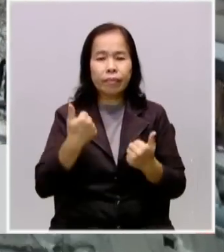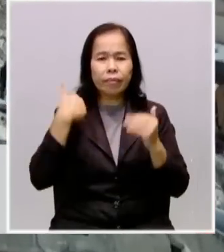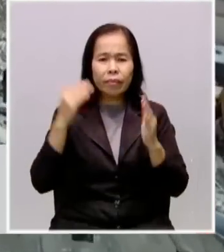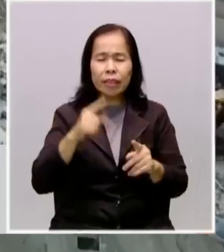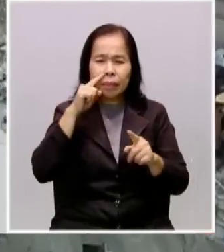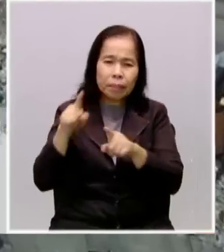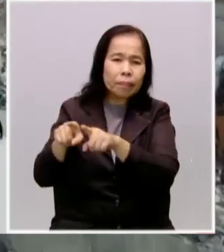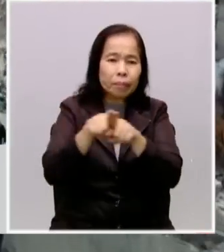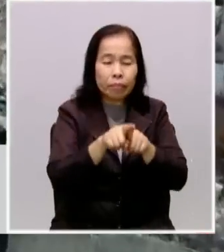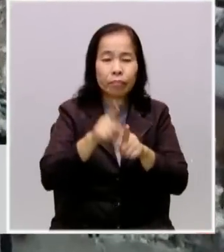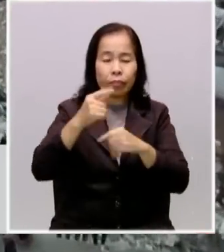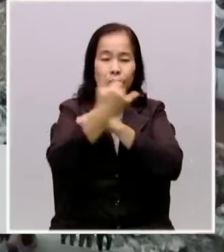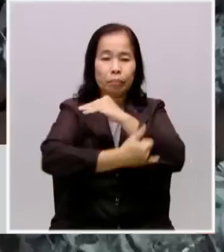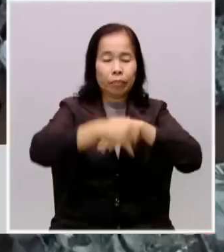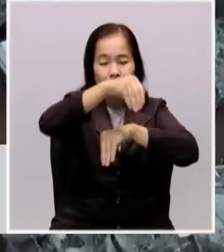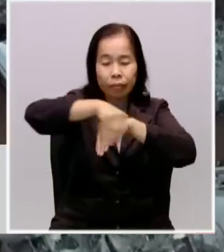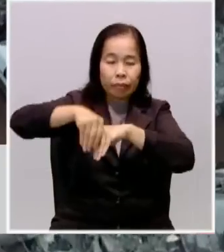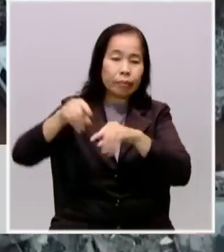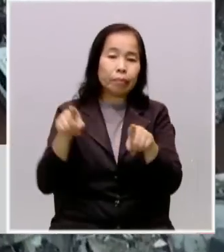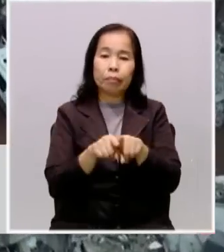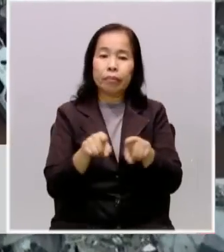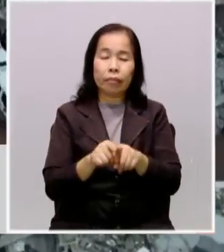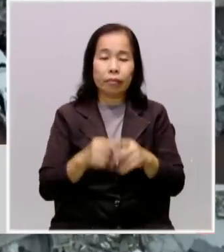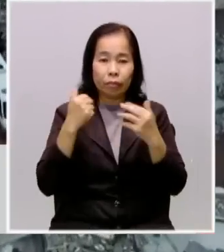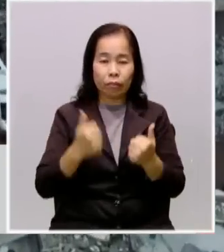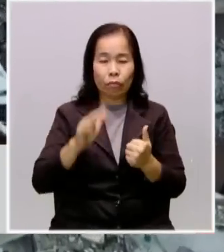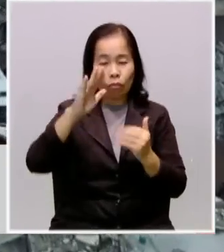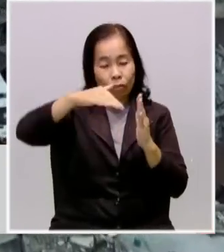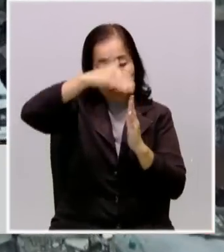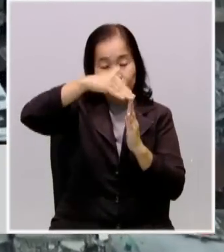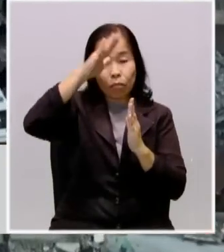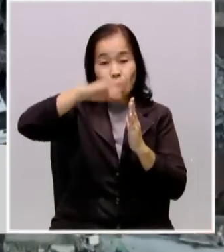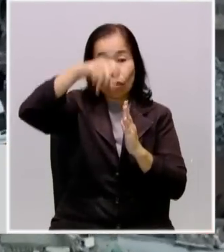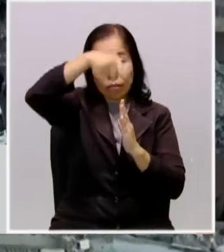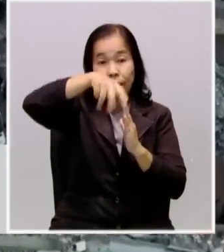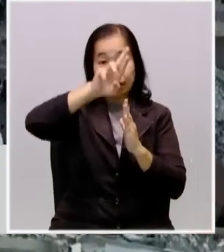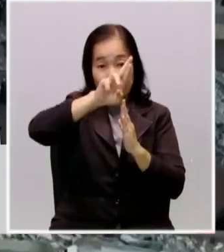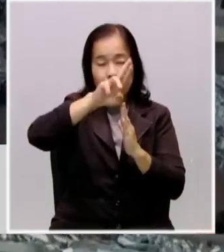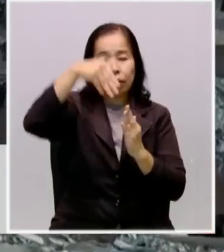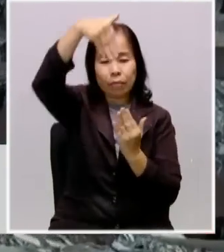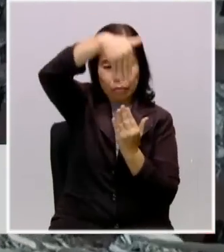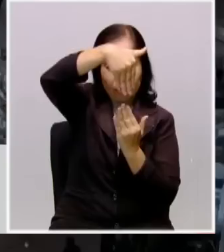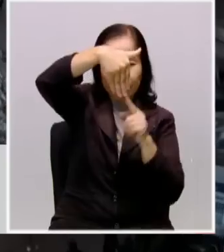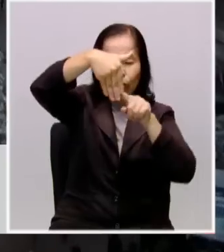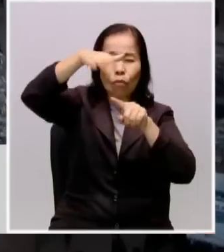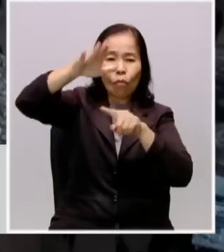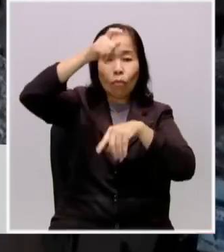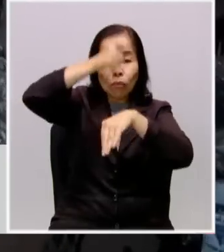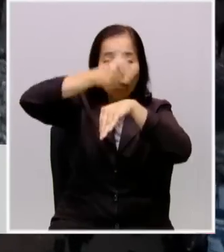ะเดียวกันในประเทศเพื่อนบ้านอย่างซีเรียด้วยนะคะซึ่งทางตอนเหนือของซีเรียเนี่ยก็ได้รับผลกระทบอย่างหนักจากแผ่นดินไหวครั้ง